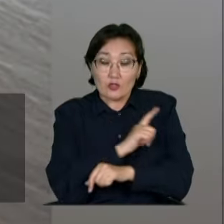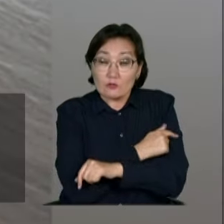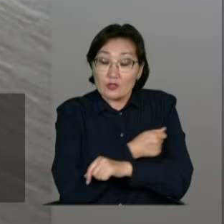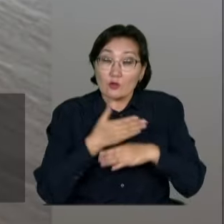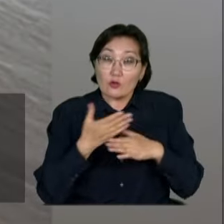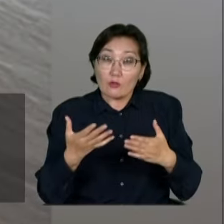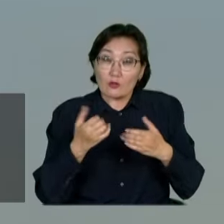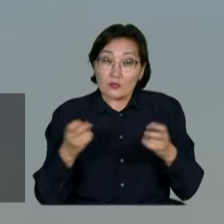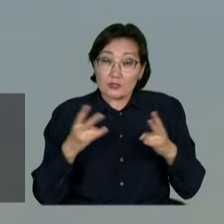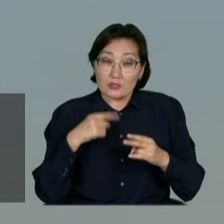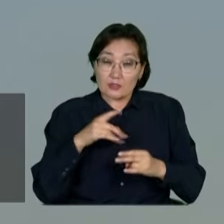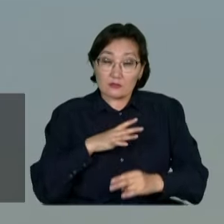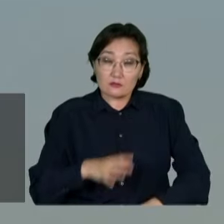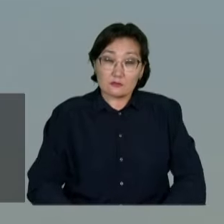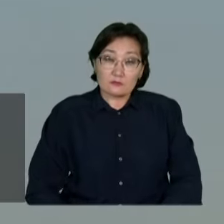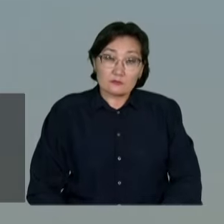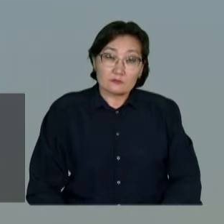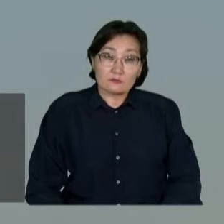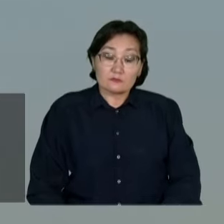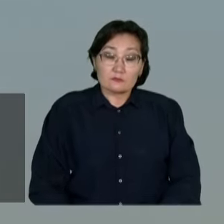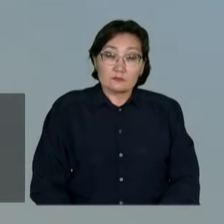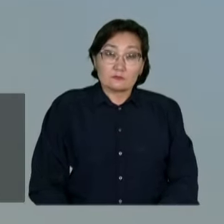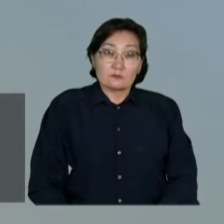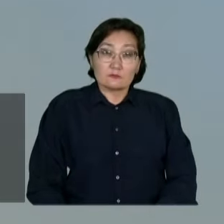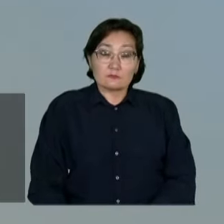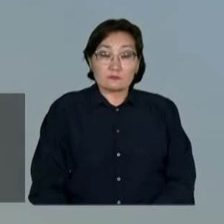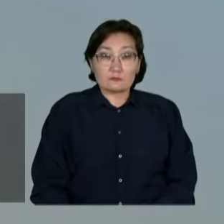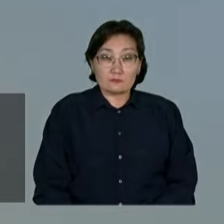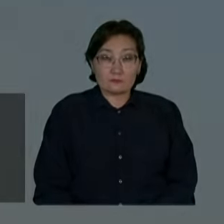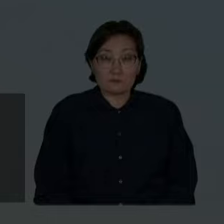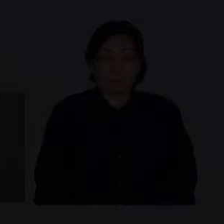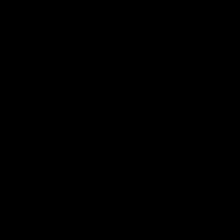айтады. Жәнібек Қалым, Жұлдыз Қайрат, Бархат Тәжібаев, Алматы телеарнасы, Атырау облысынан.